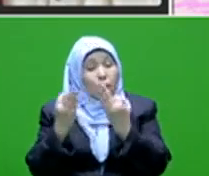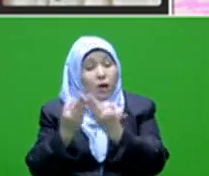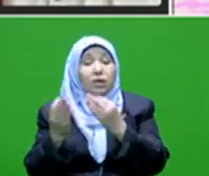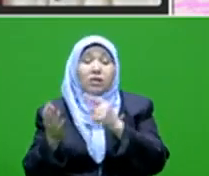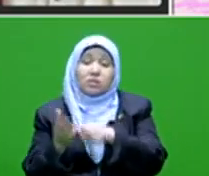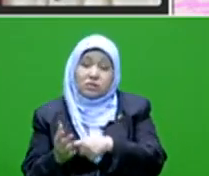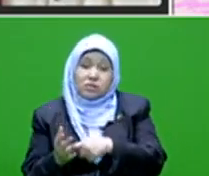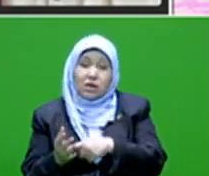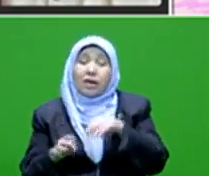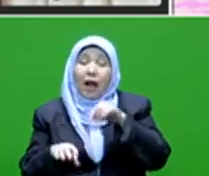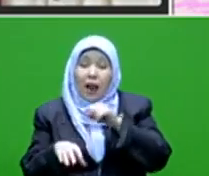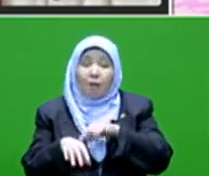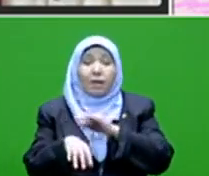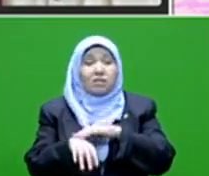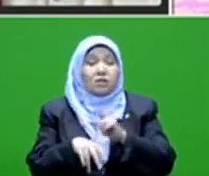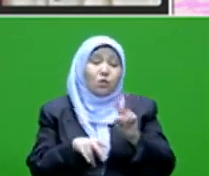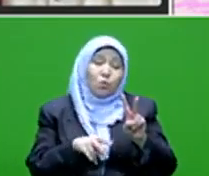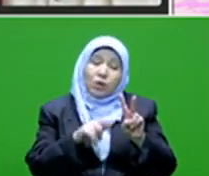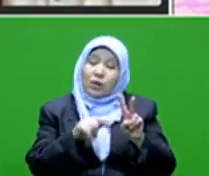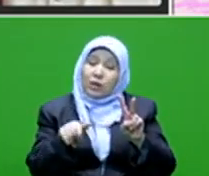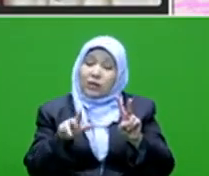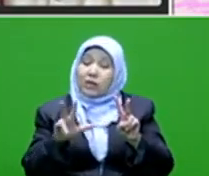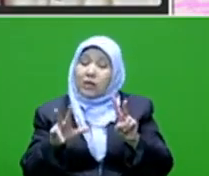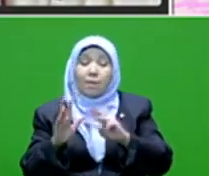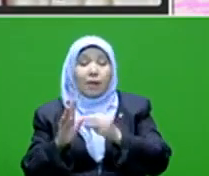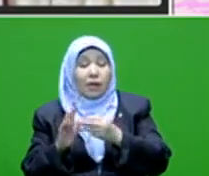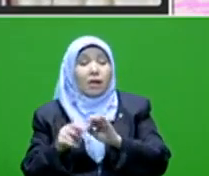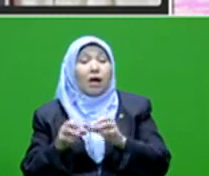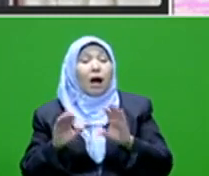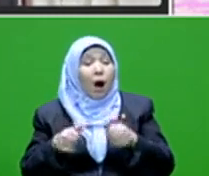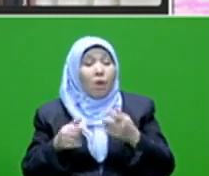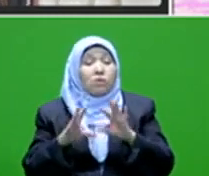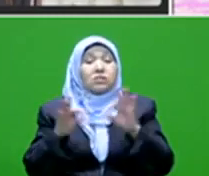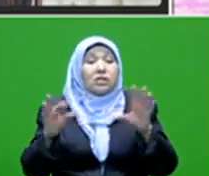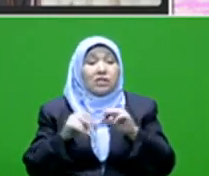Don, dalam masa 2-3 minit ini, macam mana cerita blockbuster kita ni?